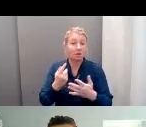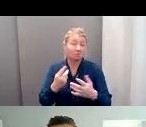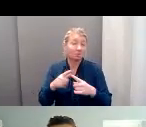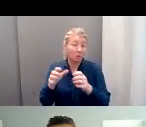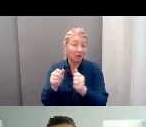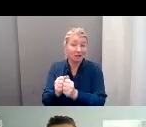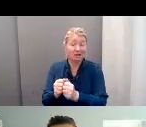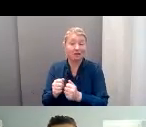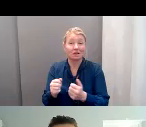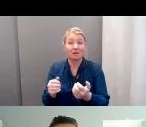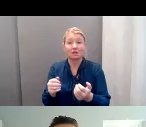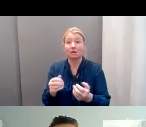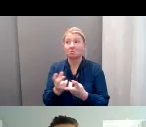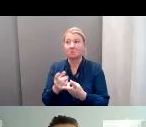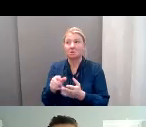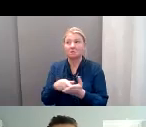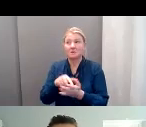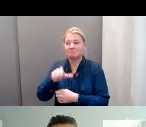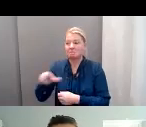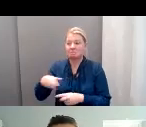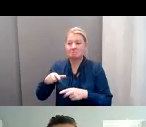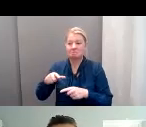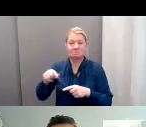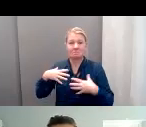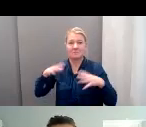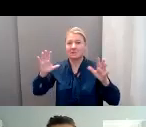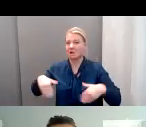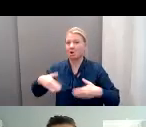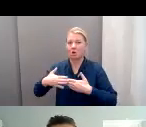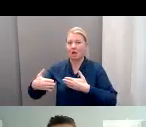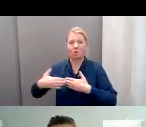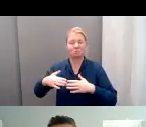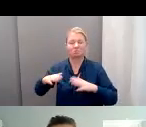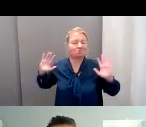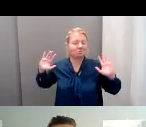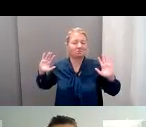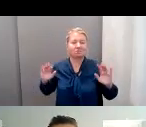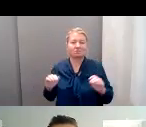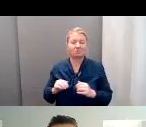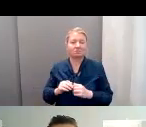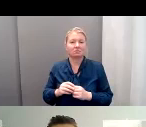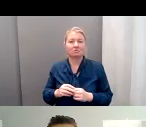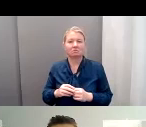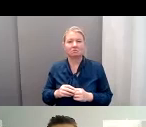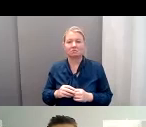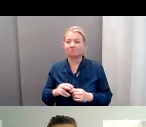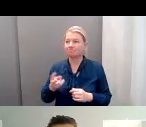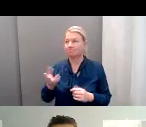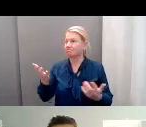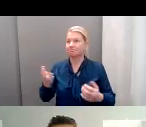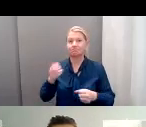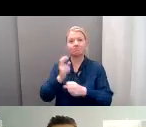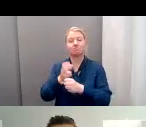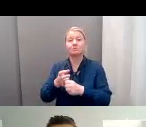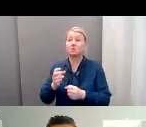gör att vissa då har valt att inte ha en relation eller att helt enkelt försöka ordna det på andra